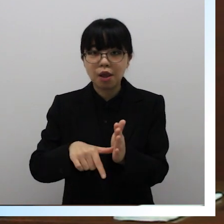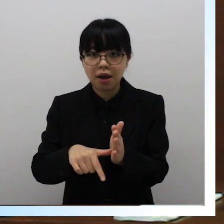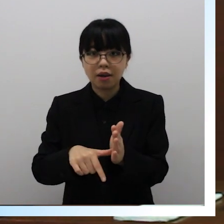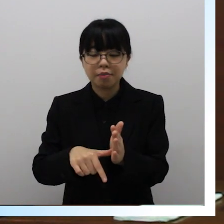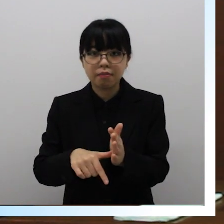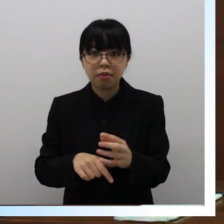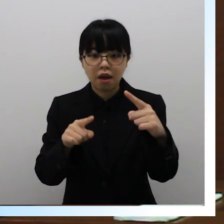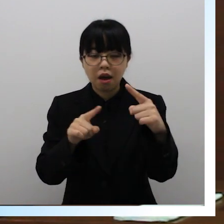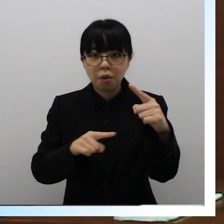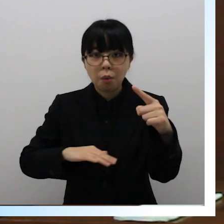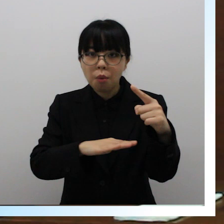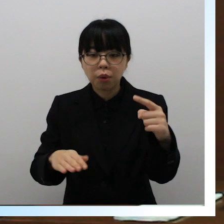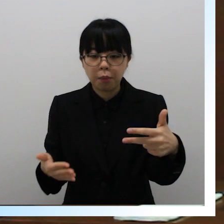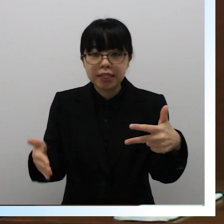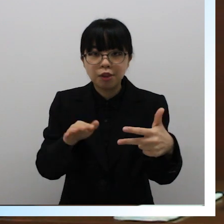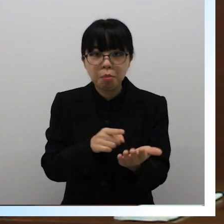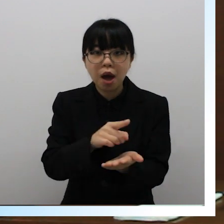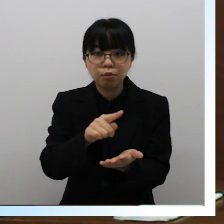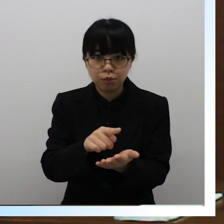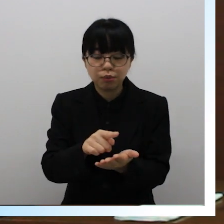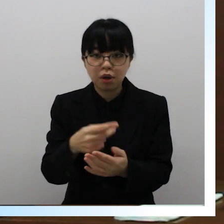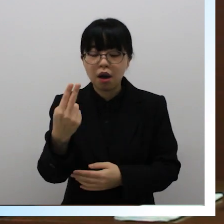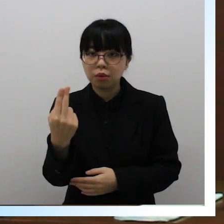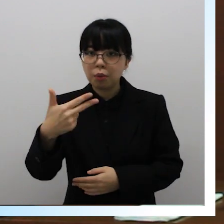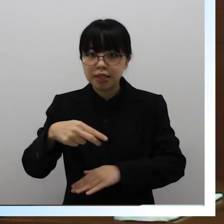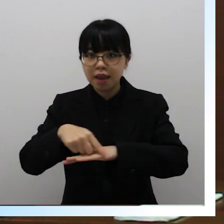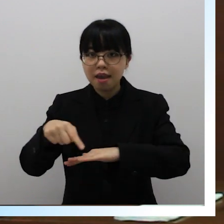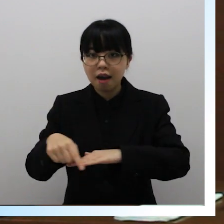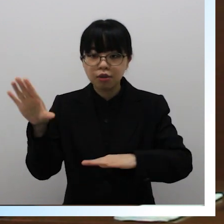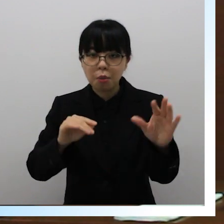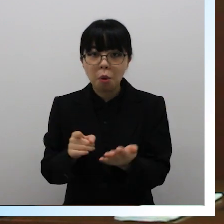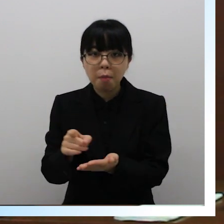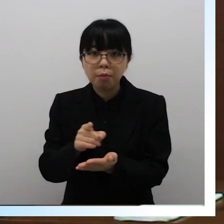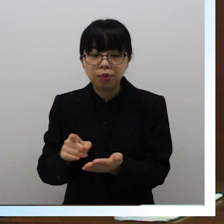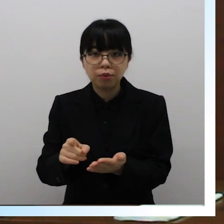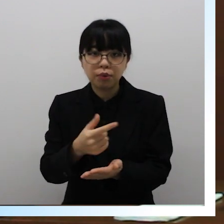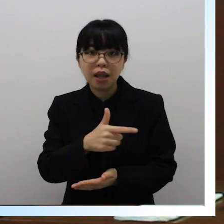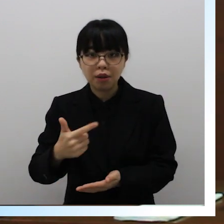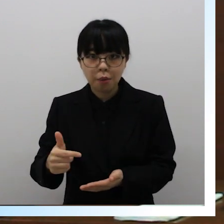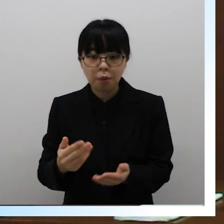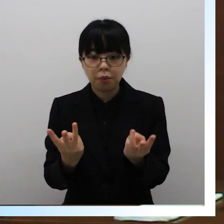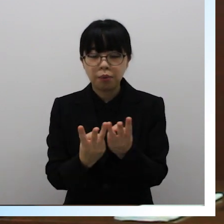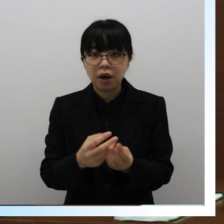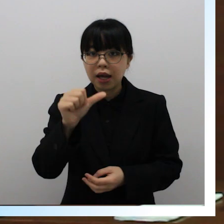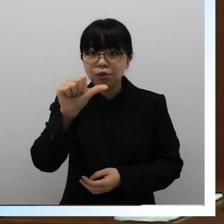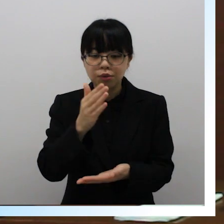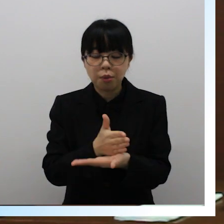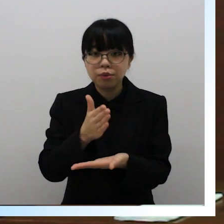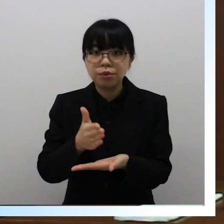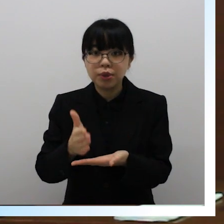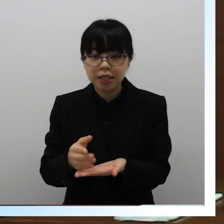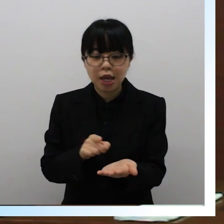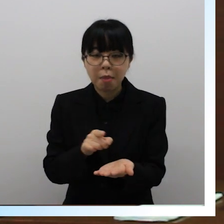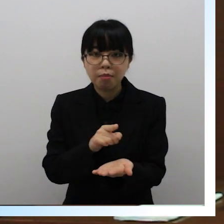画情報マップをはじめとした5種類のマップを公開しておりまして、今後もですね、順次、質、量ともに